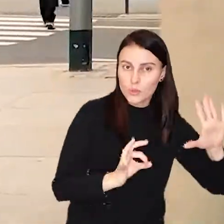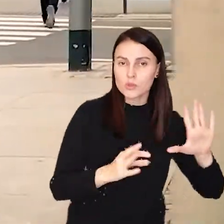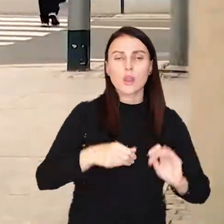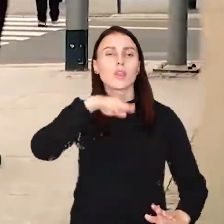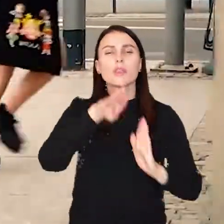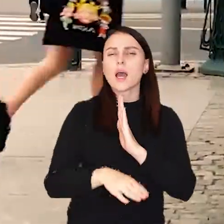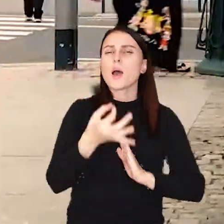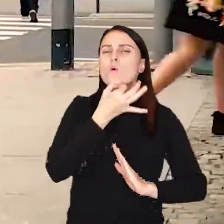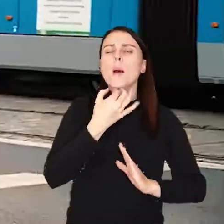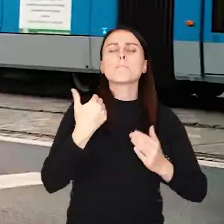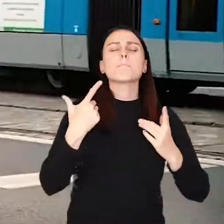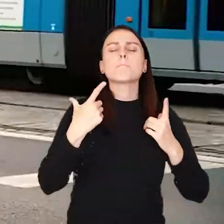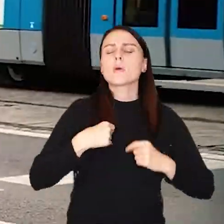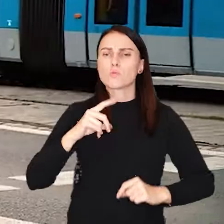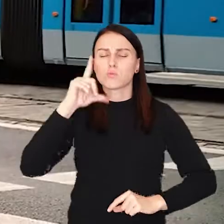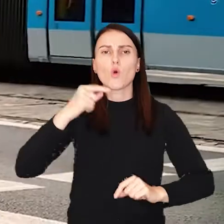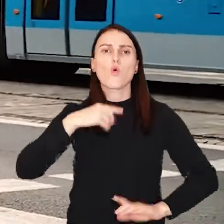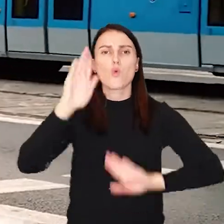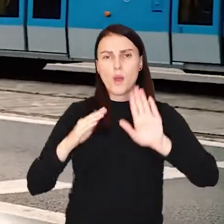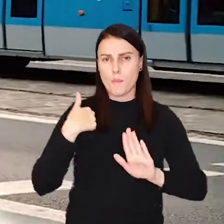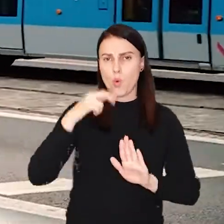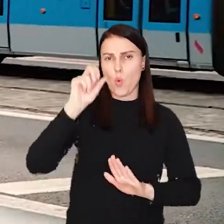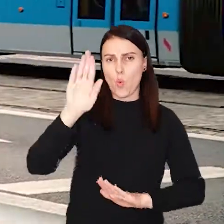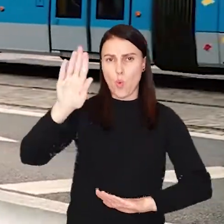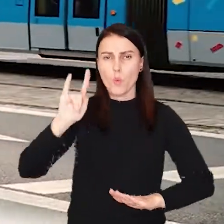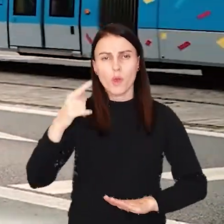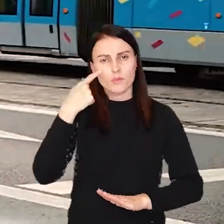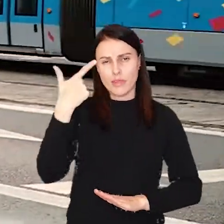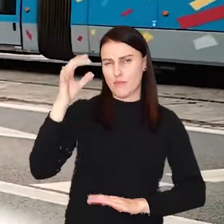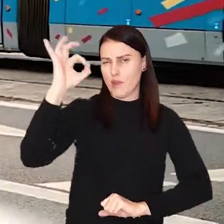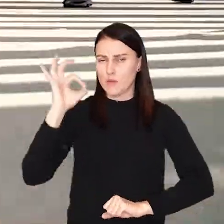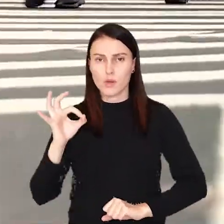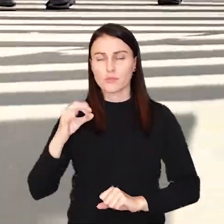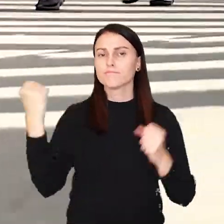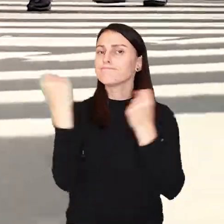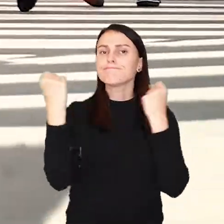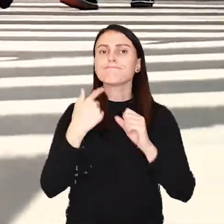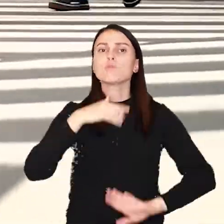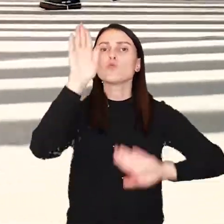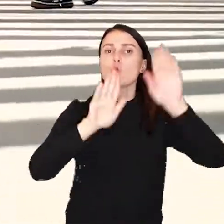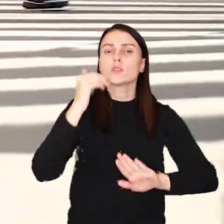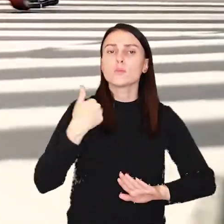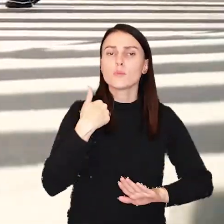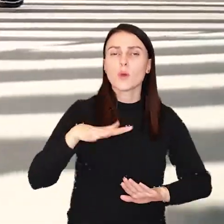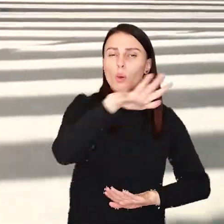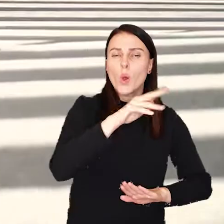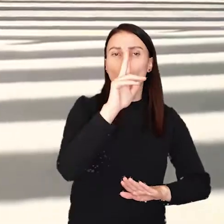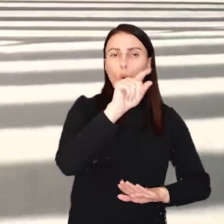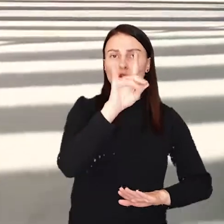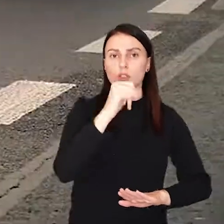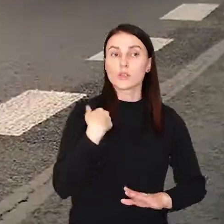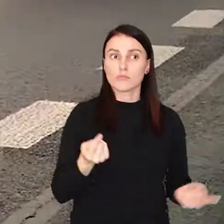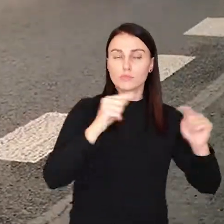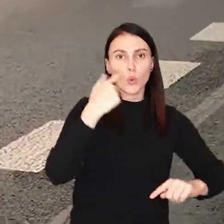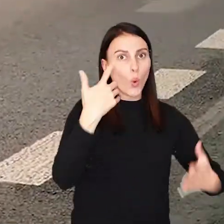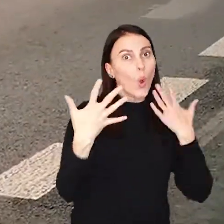Najniższą frekwencję odnotowano na osiedlu Huby, to niewiele ponad 2%. Najliczniej zagłosowali mieszkańcy osiedla Kuźniki, do urn